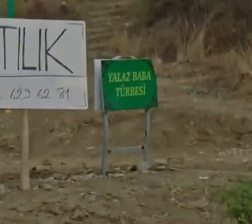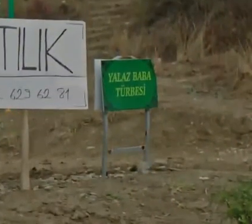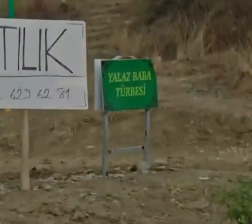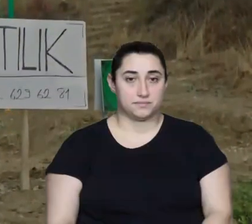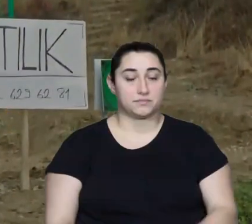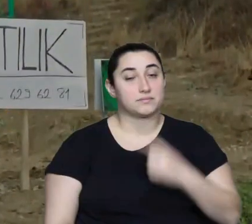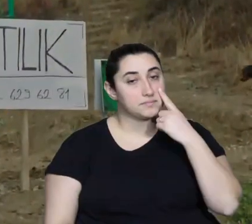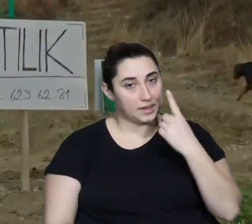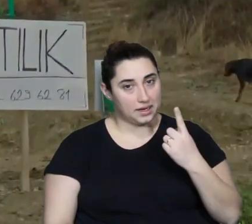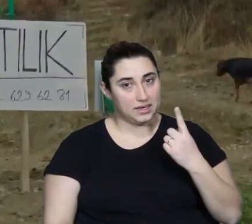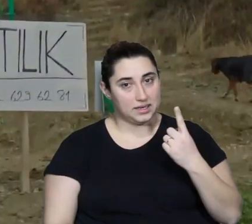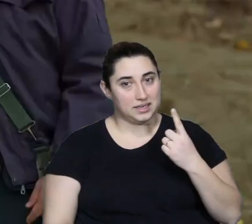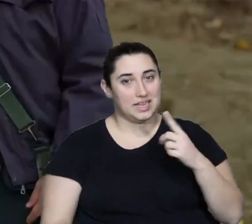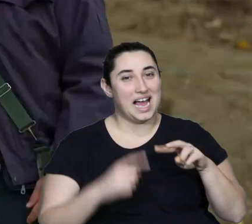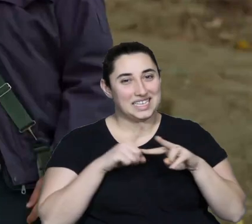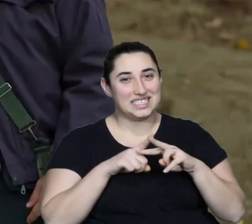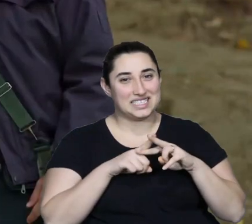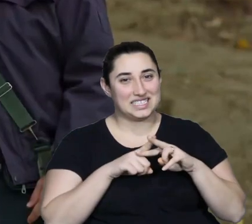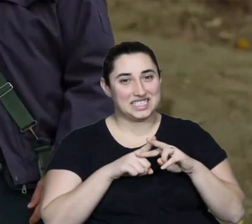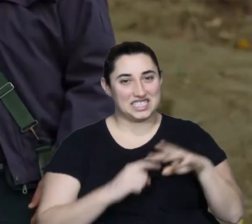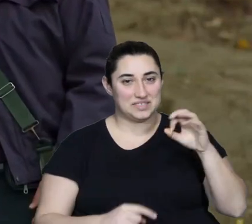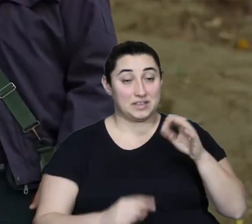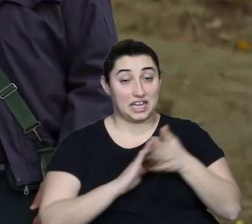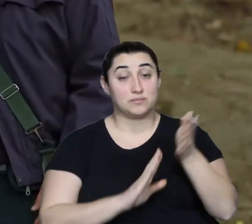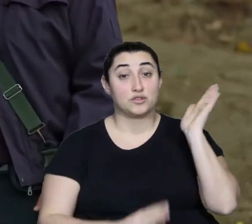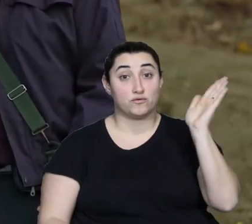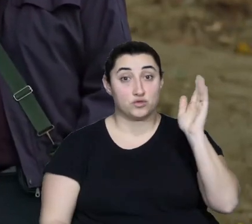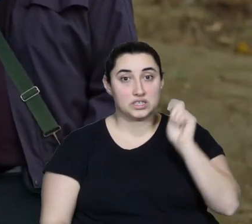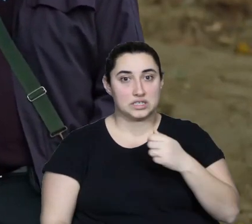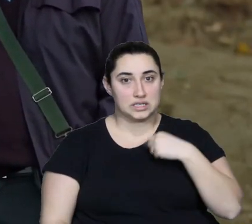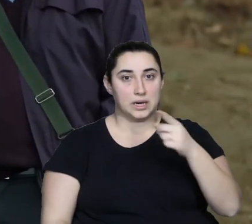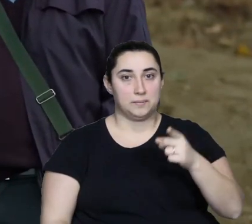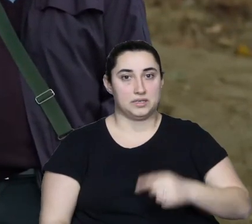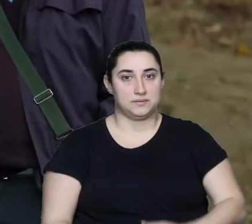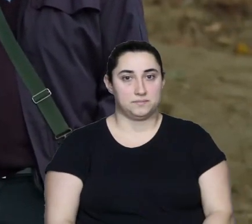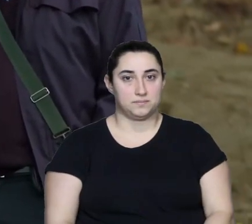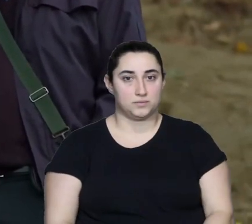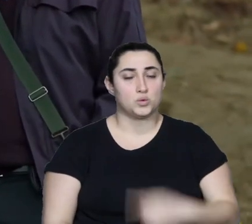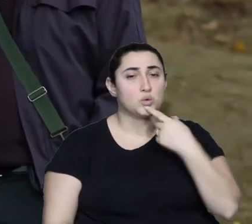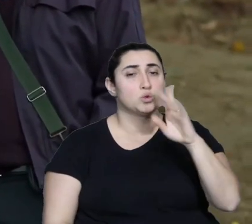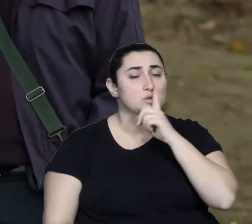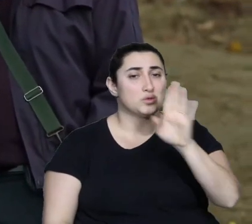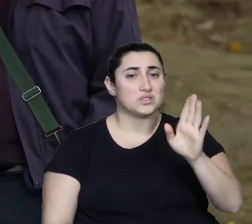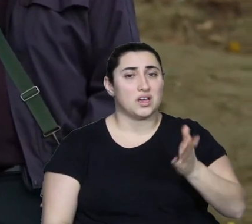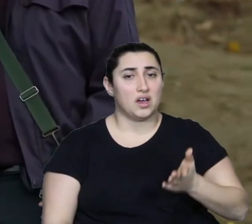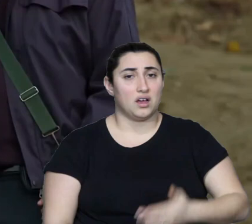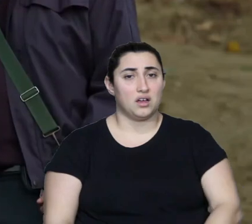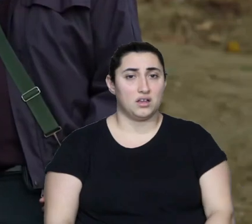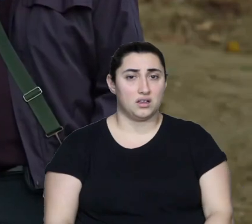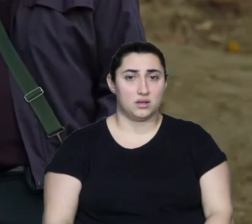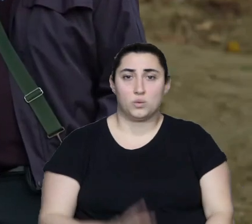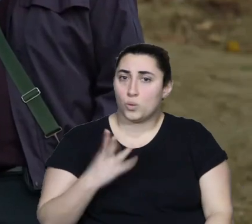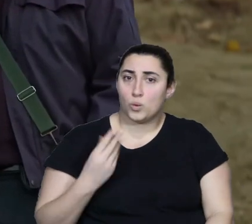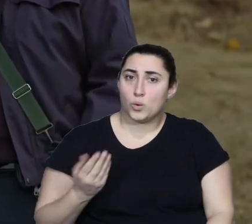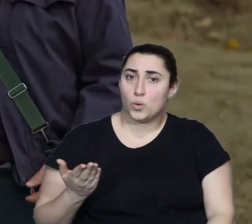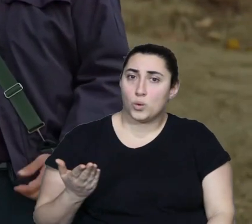Bak Aşil, sana şimdi elimin tersiyle kifayetsiz bir tane koyarsam konuşma saçma sapan ya. Ne